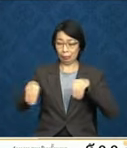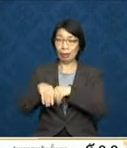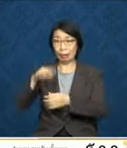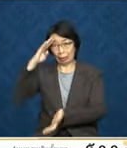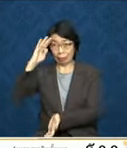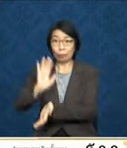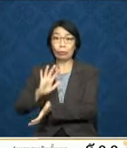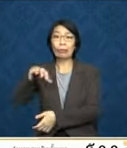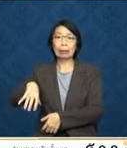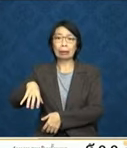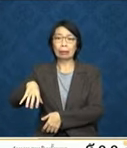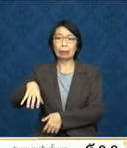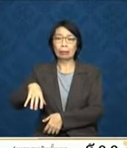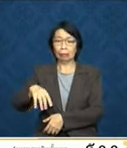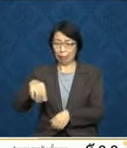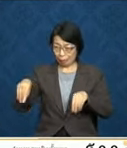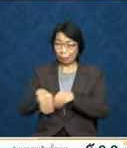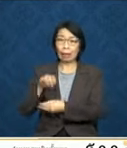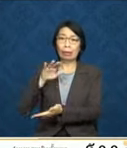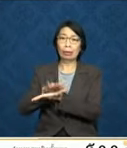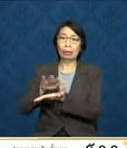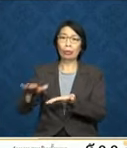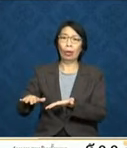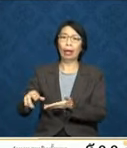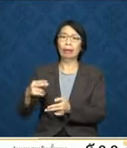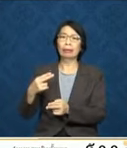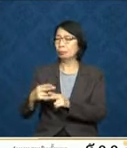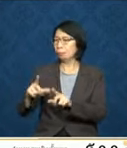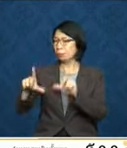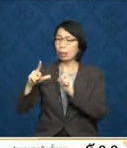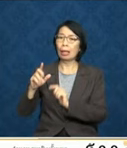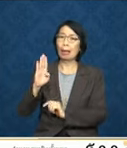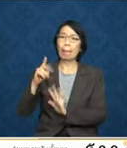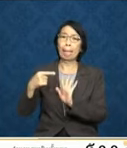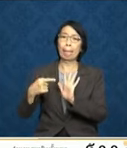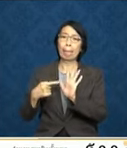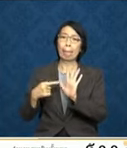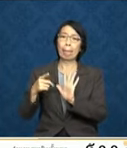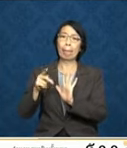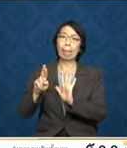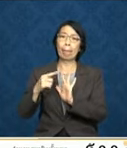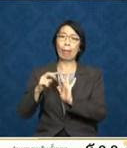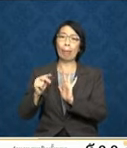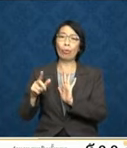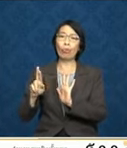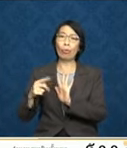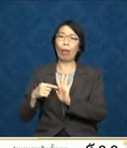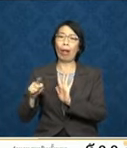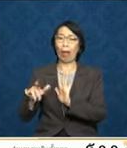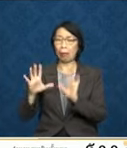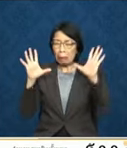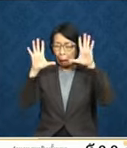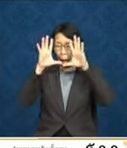แก่และหน้าโรงเรียนประดุงราชกิจนาแก่ซึ่งไฟส่องสว่างนั้นไม่เพียง